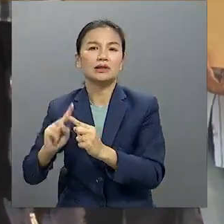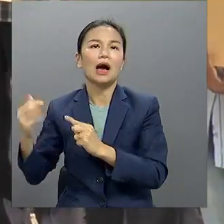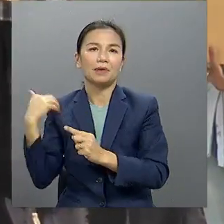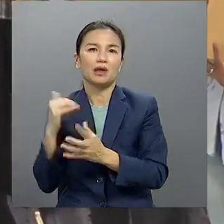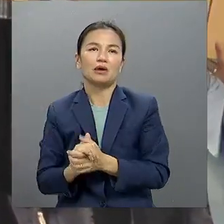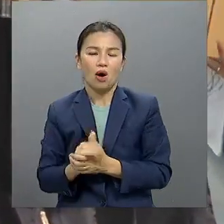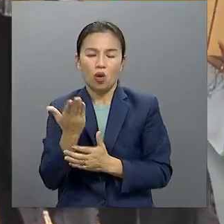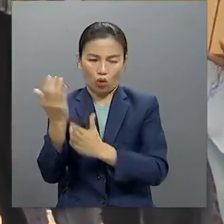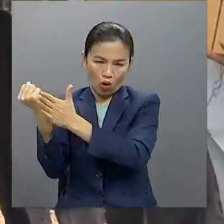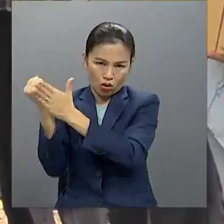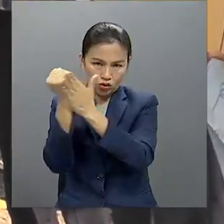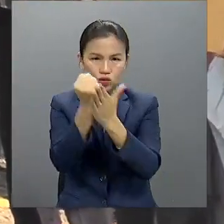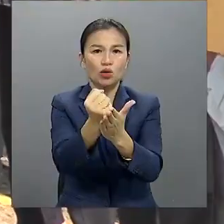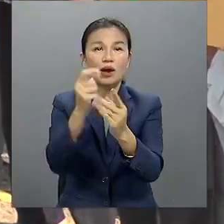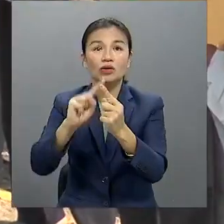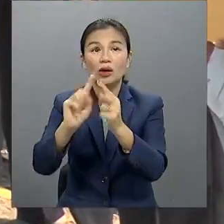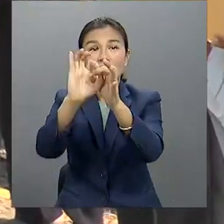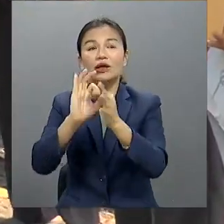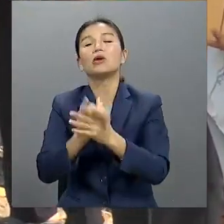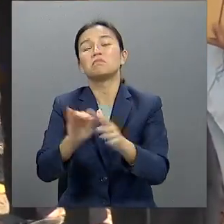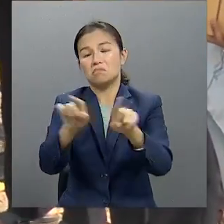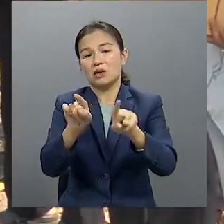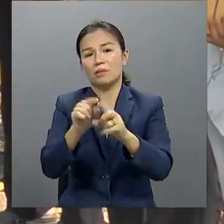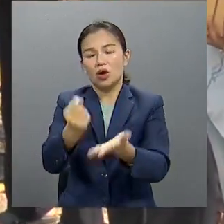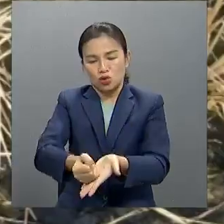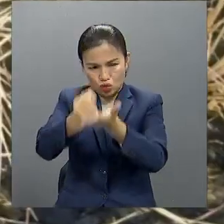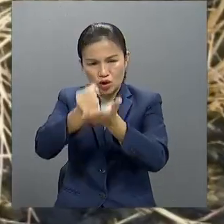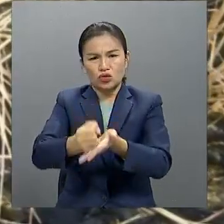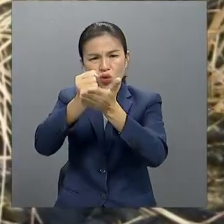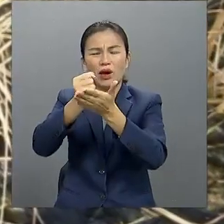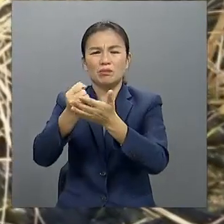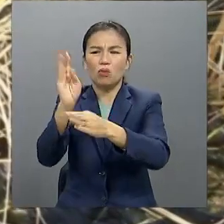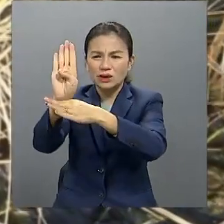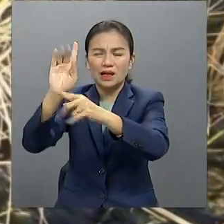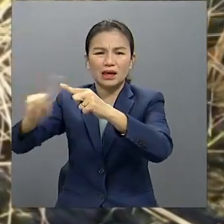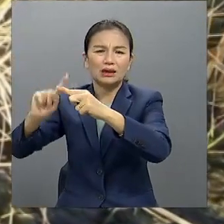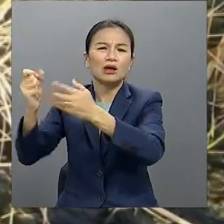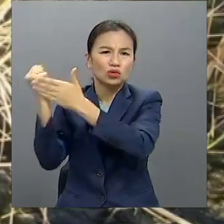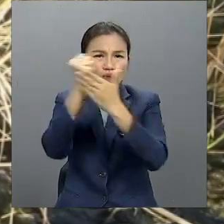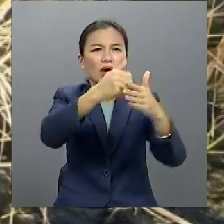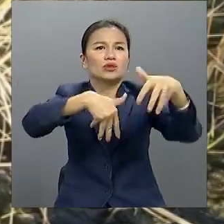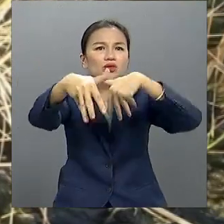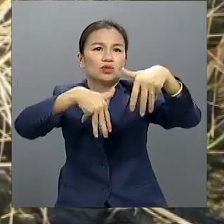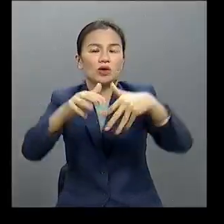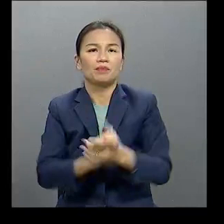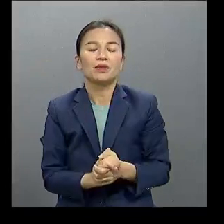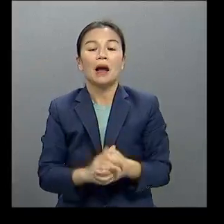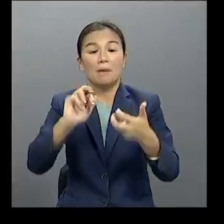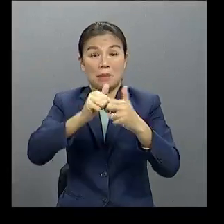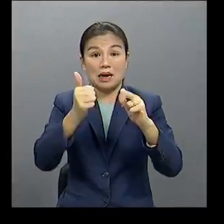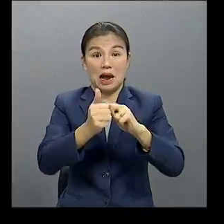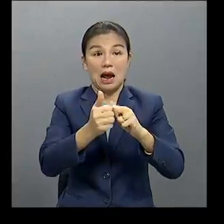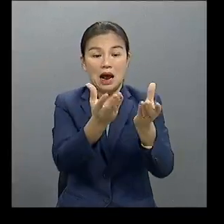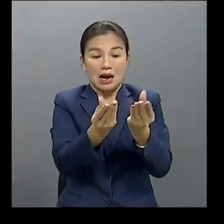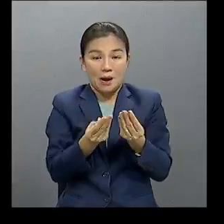พูดคุยกับผู้ประกอบการขอความช่วยเหลือจากผู้ประกอบการให้เห็นใจชาวบ้านด้วยนะคะซึ่งพอได้รับเรื่องแล้วนี่นะคะเดี๋ยวเจ้าหน้าที่เขาบอกว่า